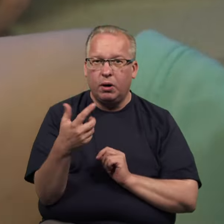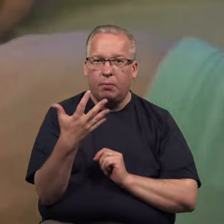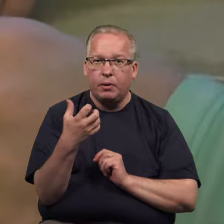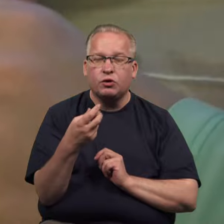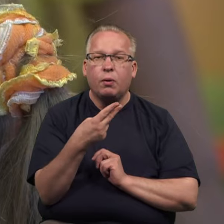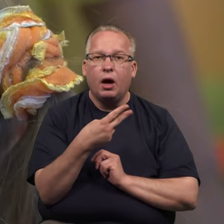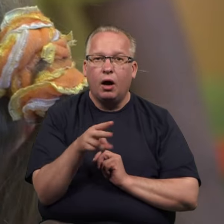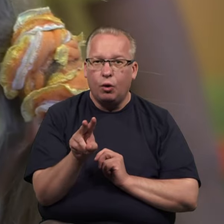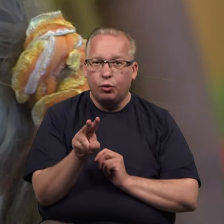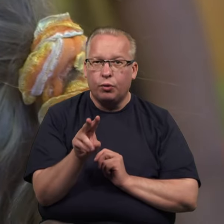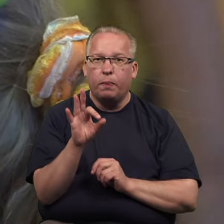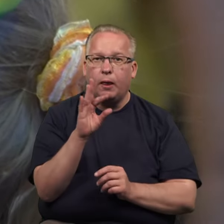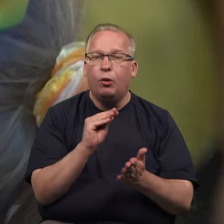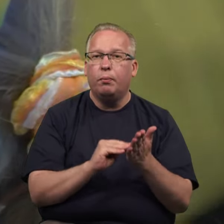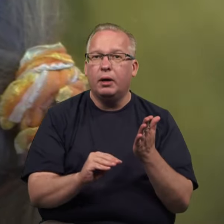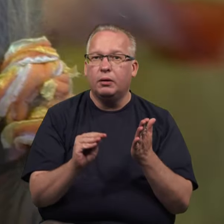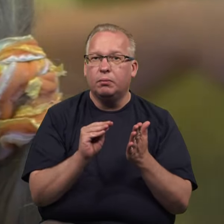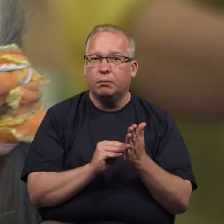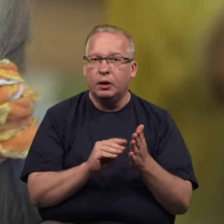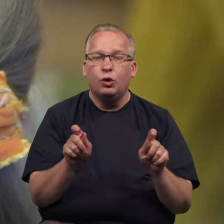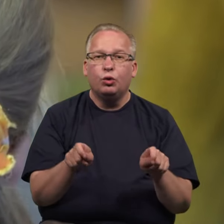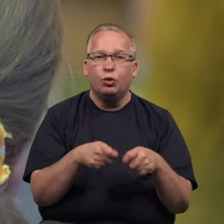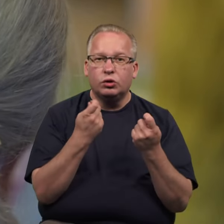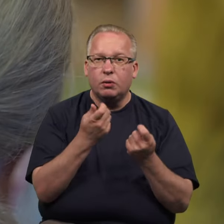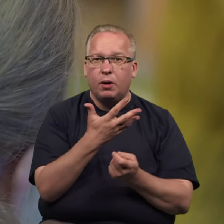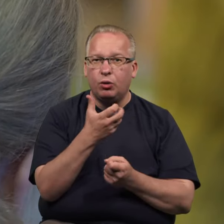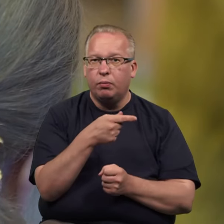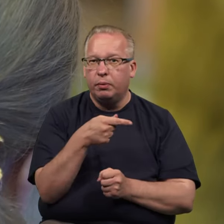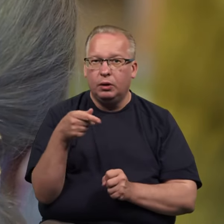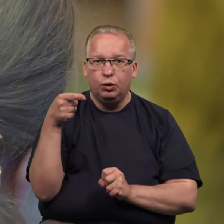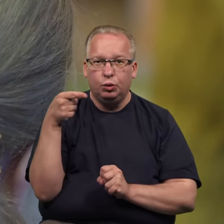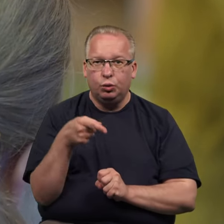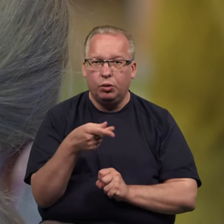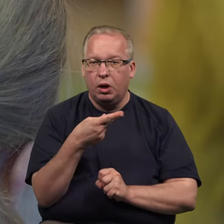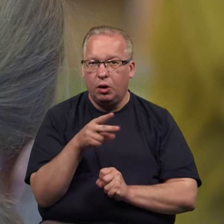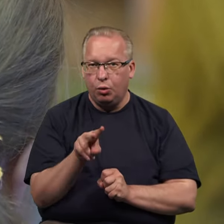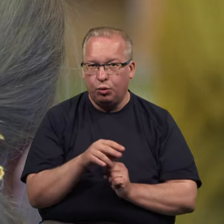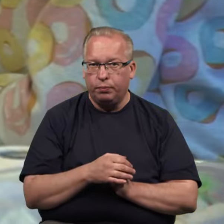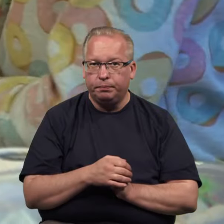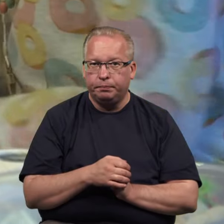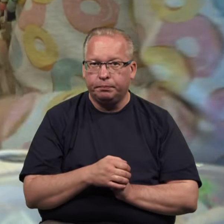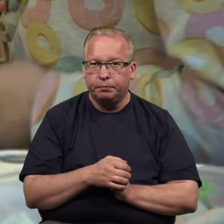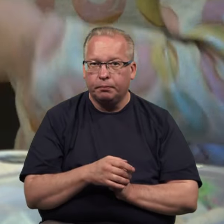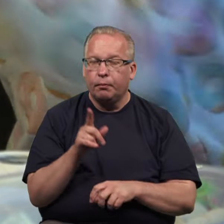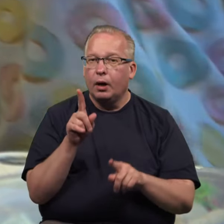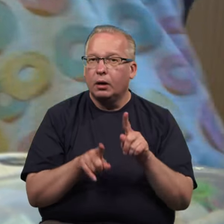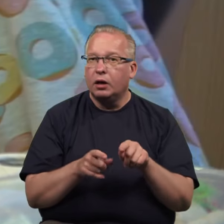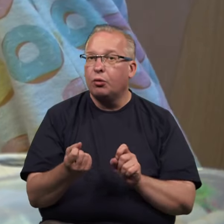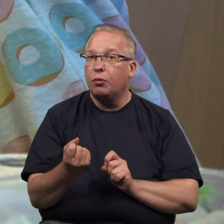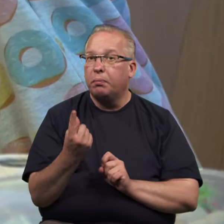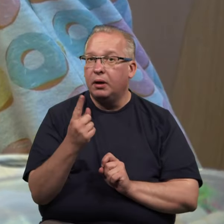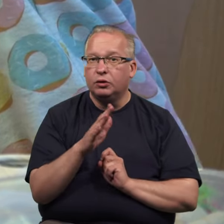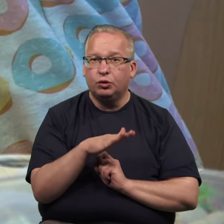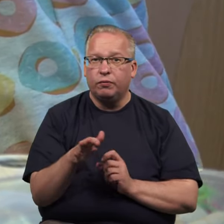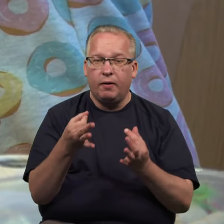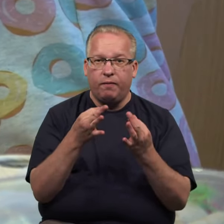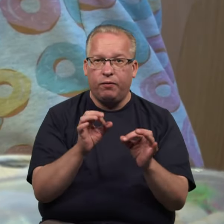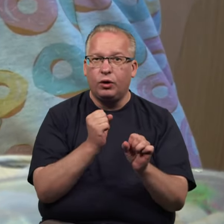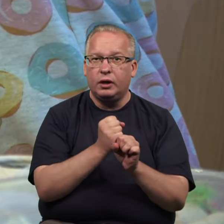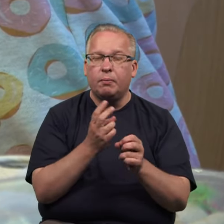500 eurų, o pakartotinai nusižengus nuo 500 iki 1000 eurų. Jeigu paaiškėtų, kad su vaikais leista